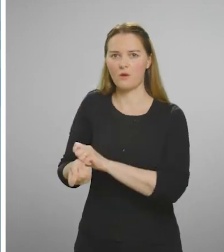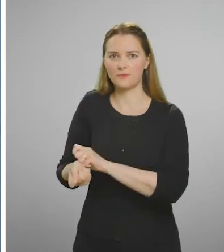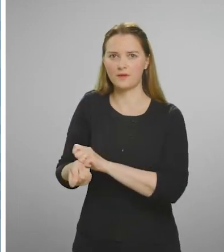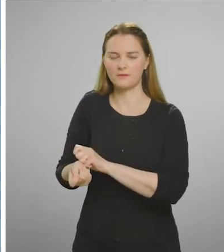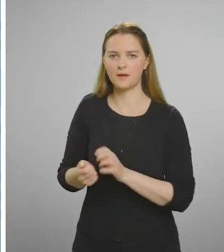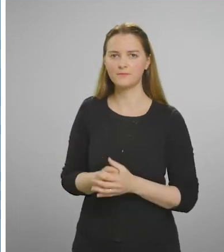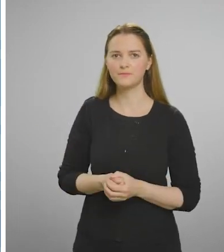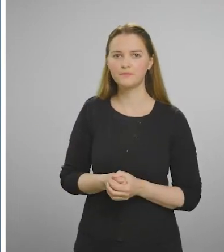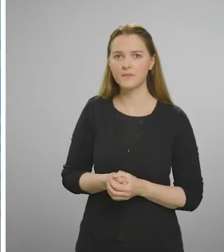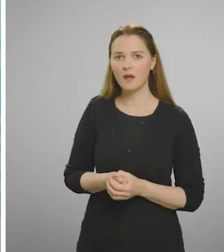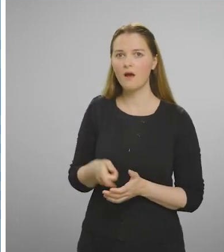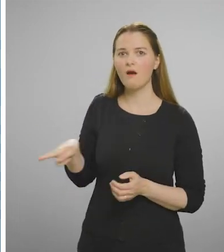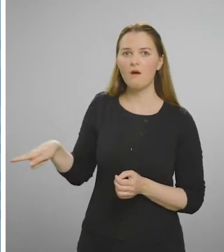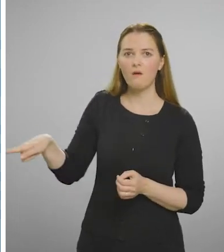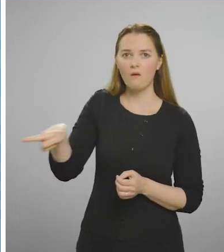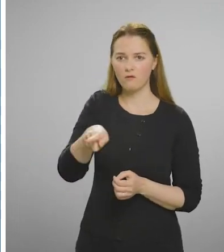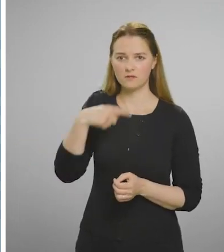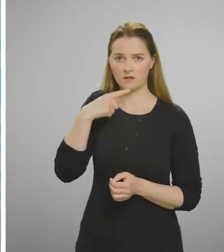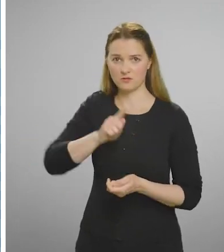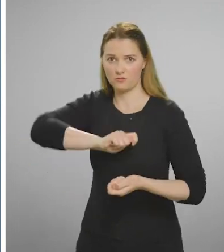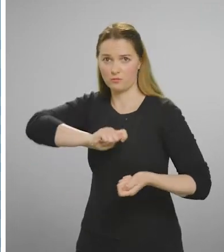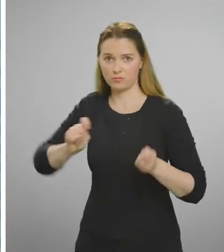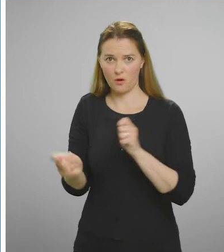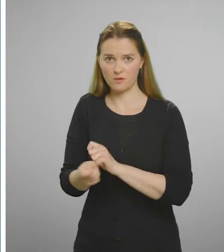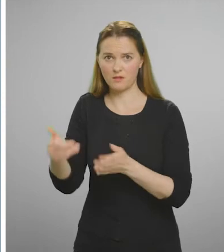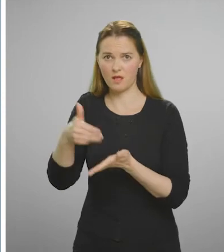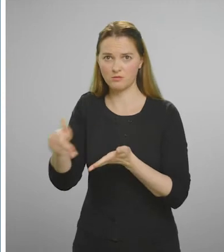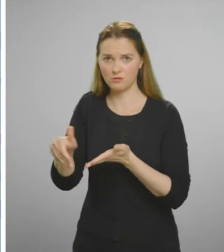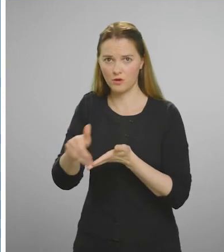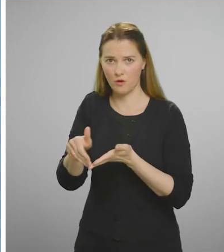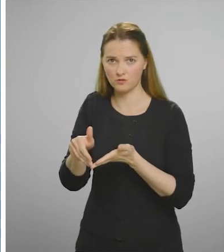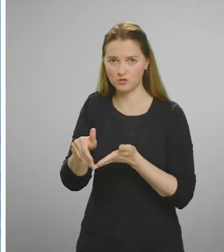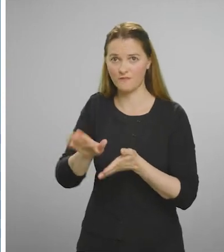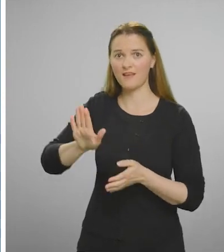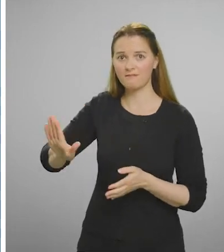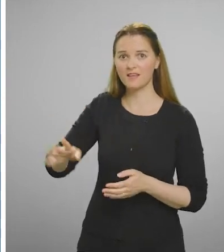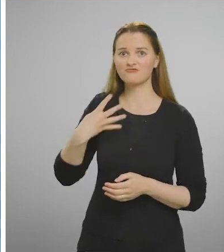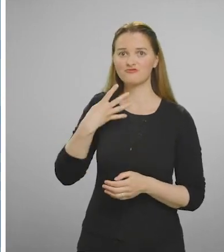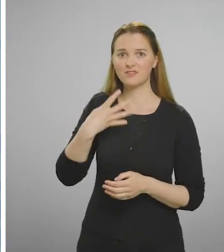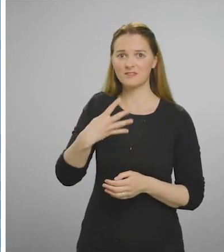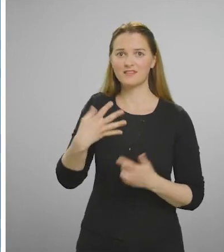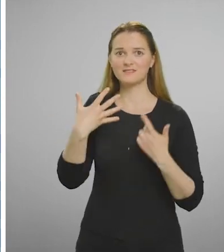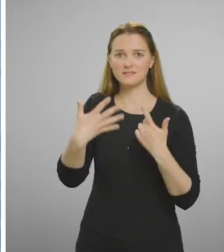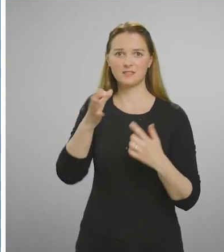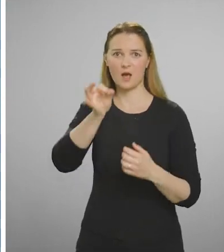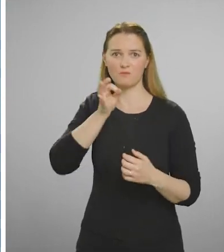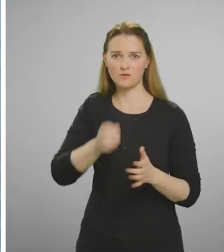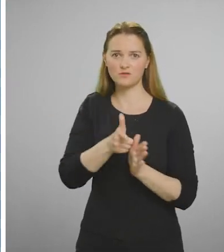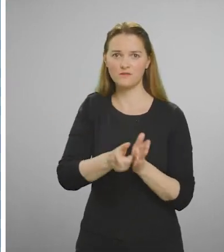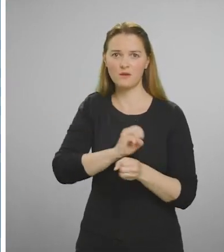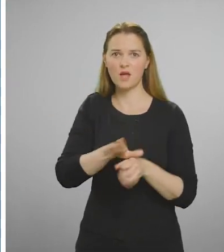došlo je do promjene izdataka. Ako promatramo samo one kod kojih su se izdaci za knjige promijenili, vidimo da je